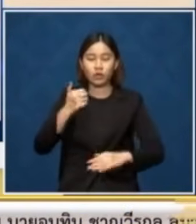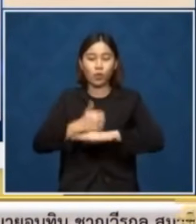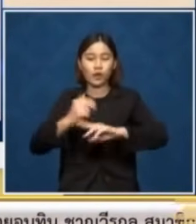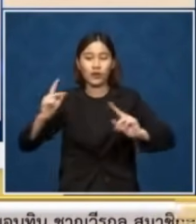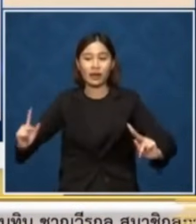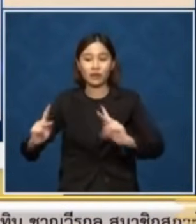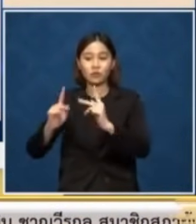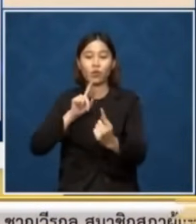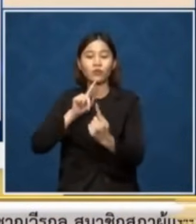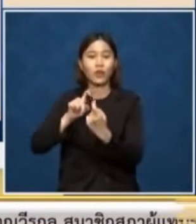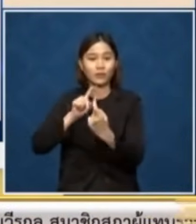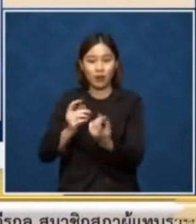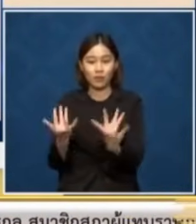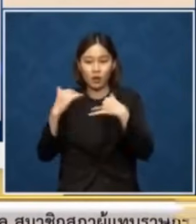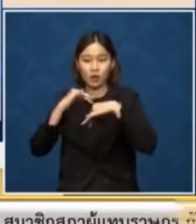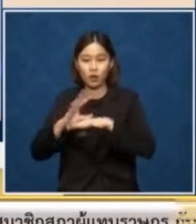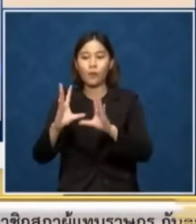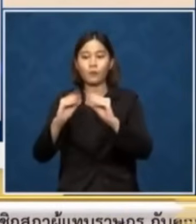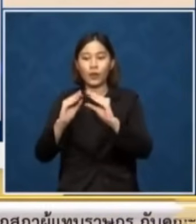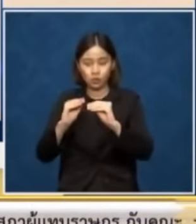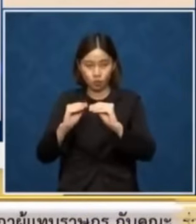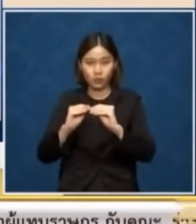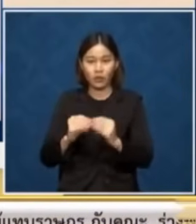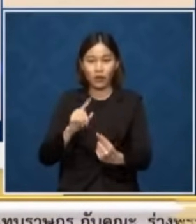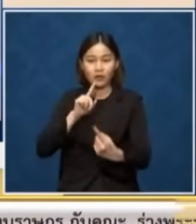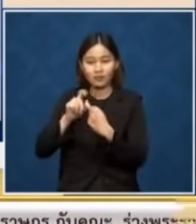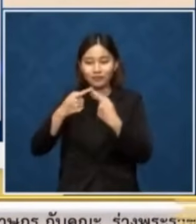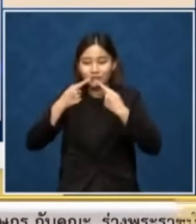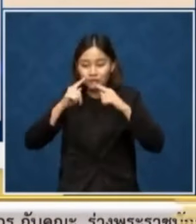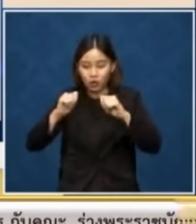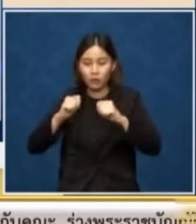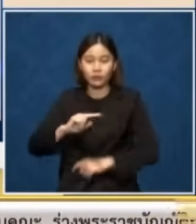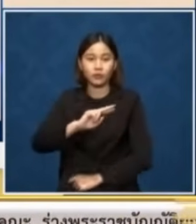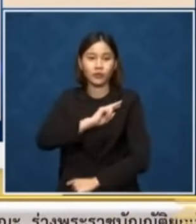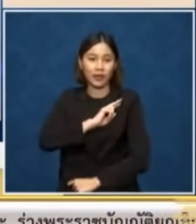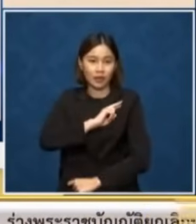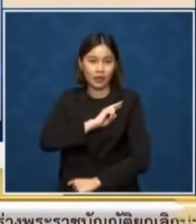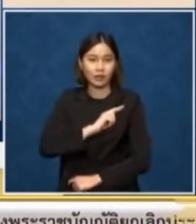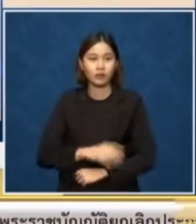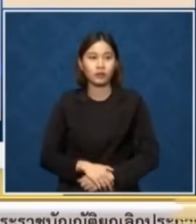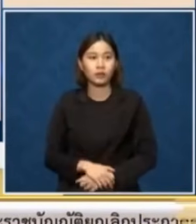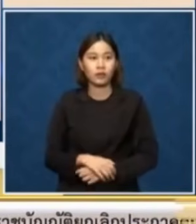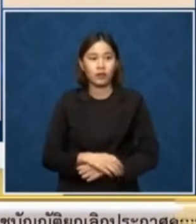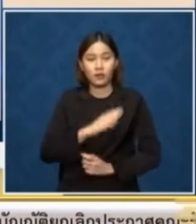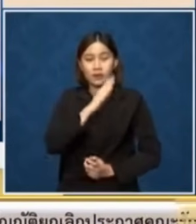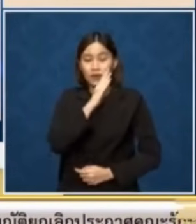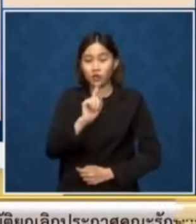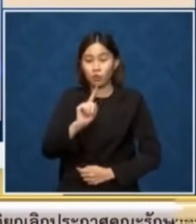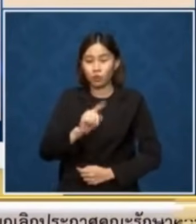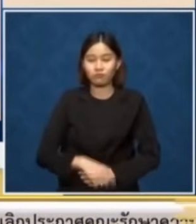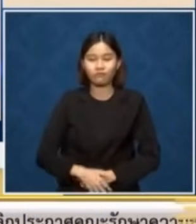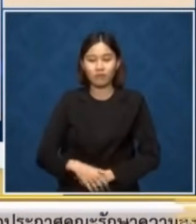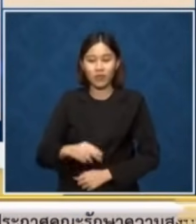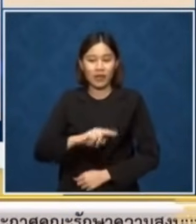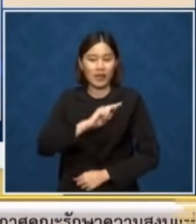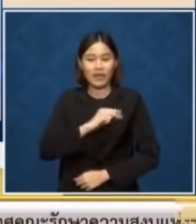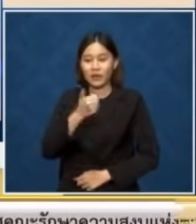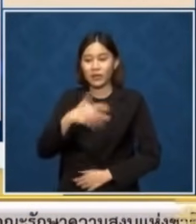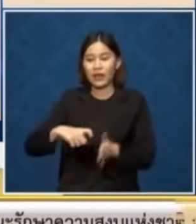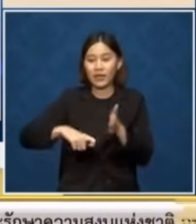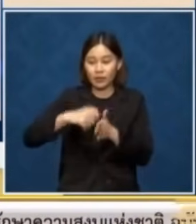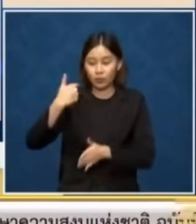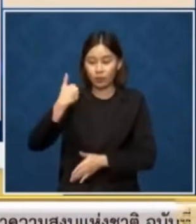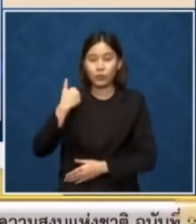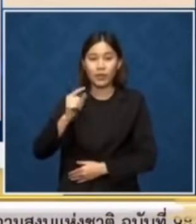ที่ถูกตั้งกระทู้ถามต้องเข้าร่วมประชุมสภาเพื่อตอบกระทู้ถามในเรื่องนั้นด้วยตนเองโดยกรณีที่ไม่สามารถมาตอบได้ต้องมีเงื่อนไ